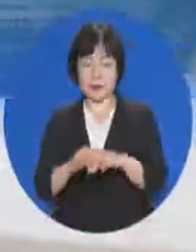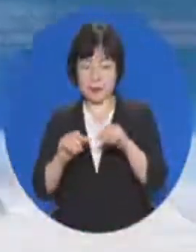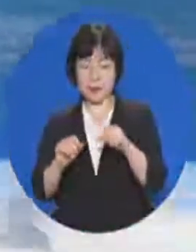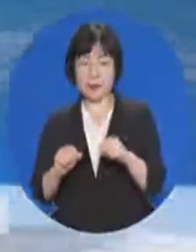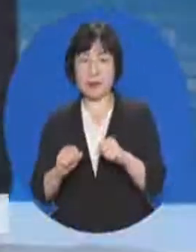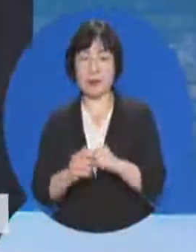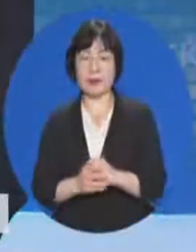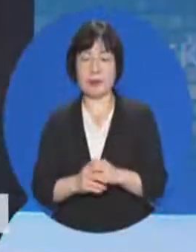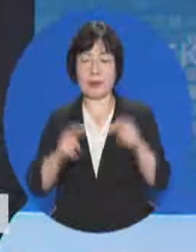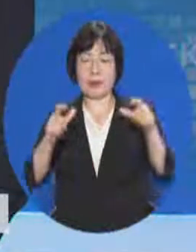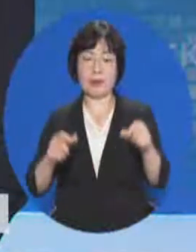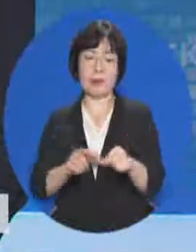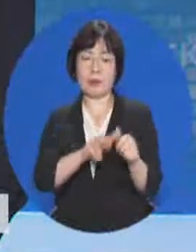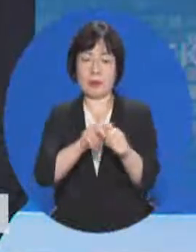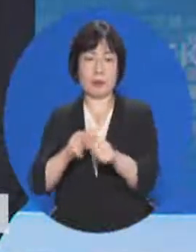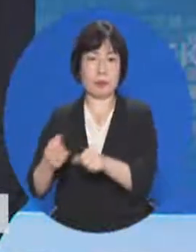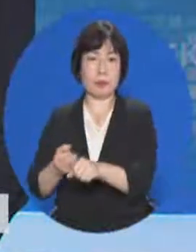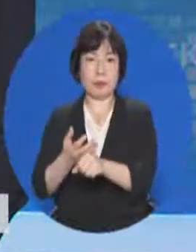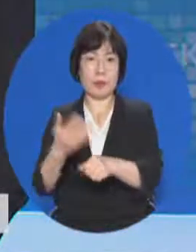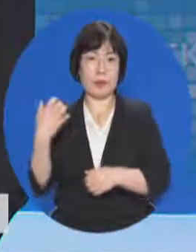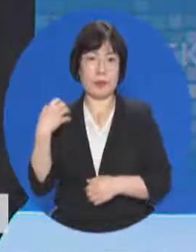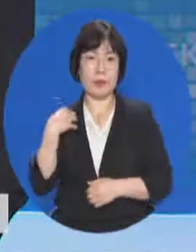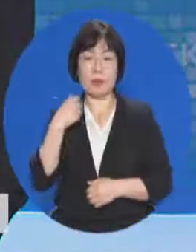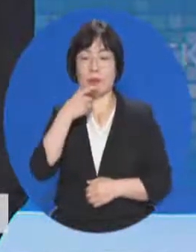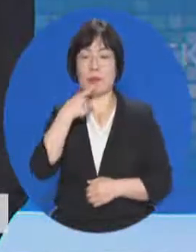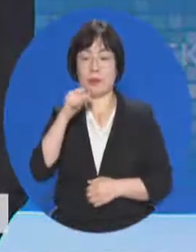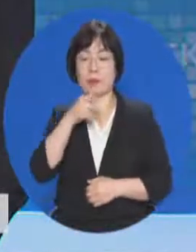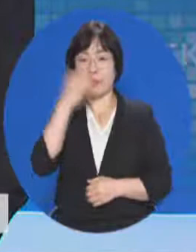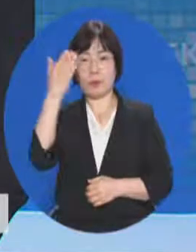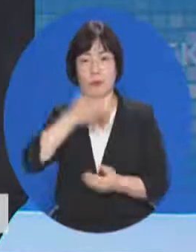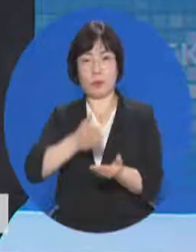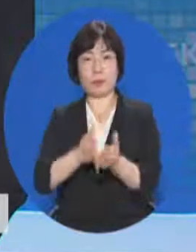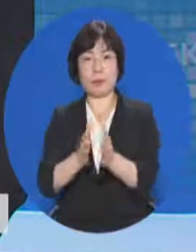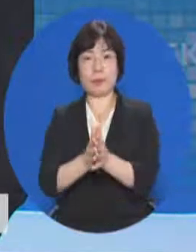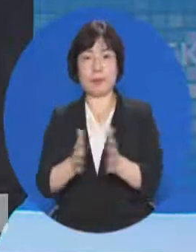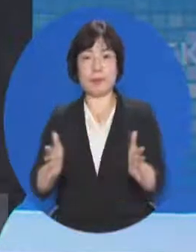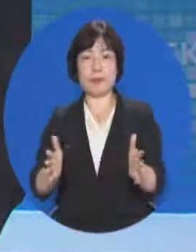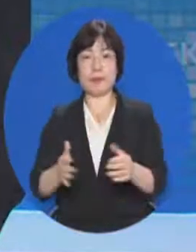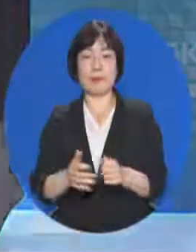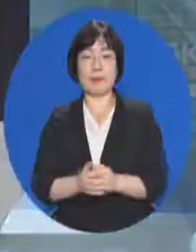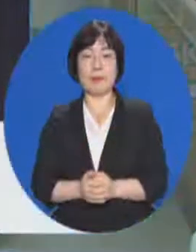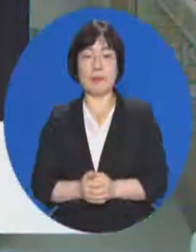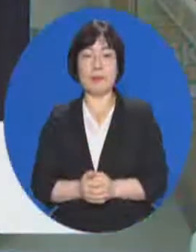여러분 안녕하십니까. 지역을 살펴보는 15분, 여수 MBC 뉴스데스크입니다.